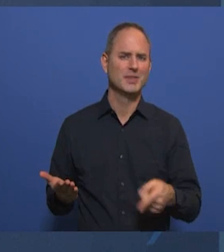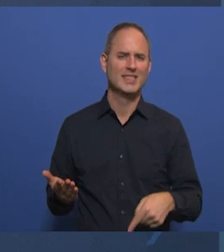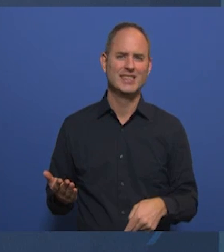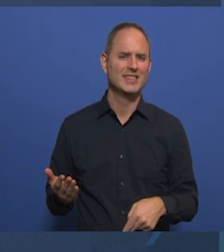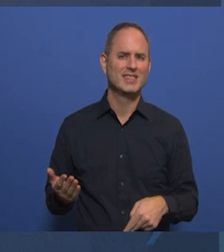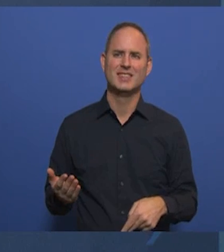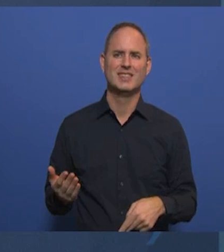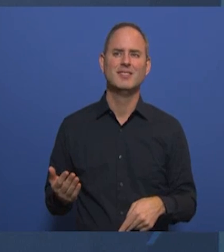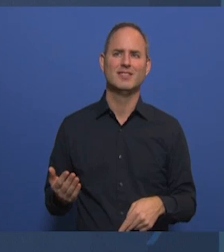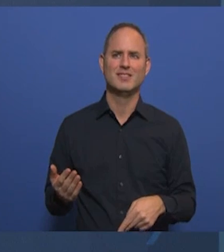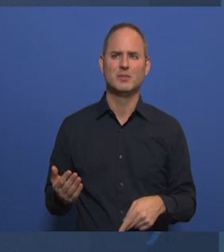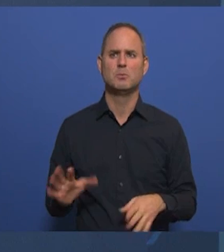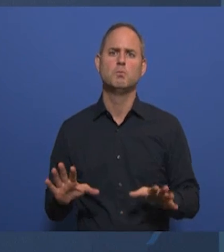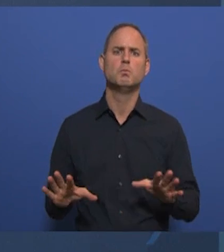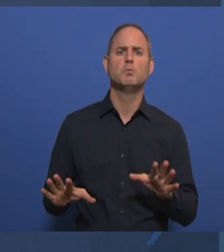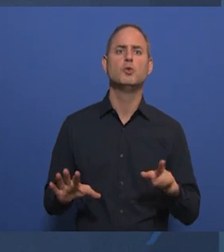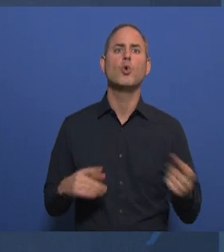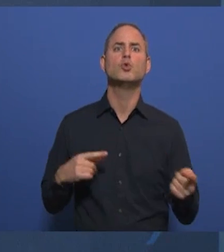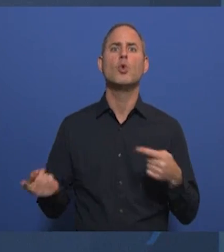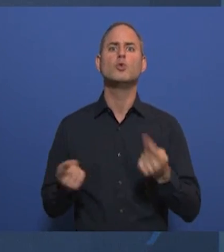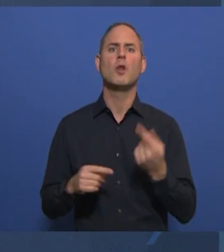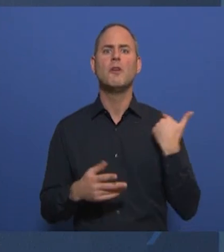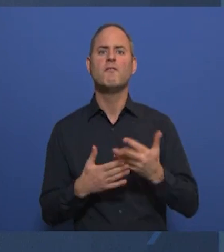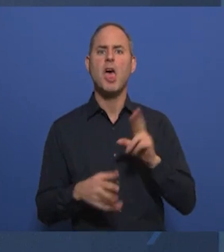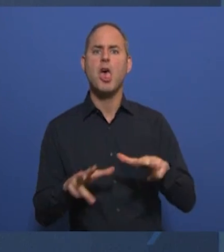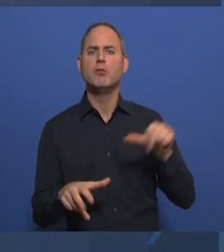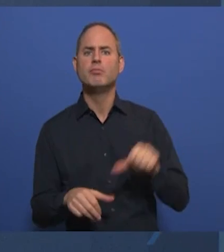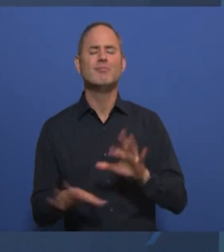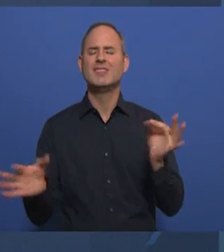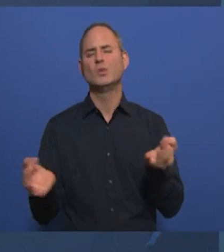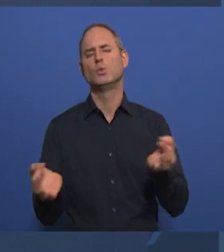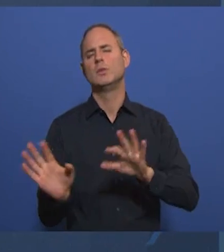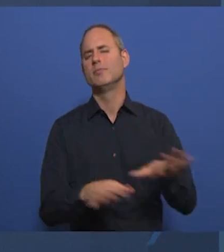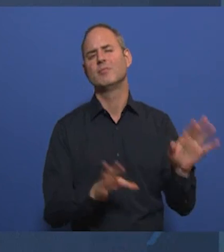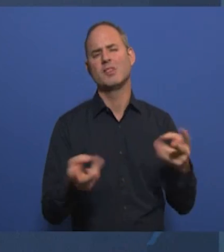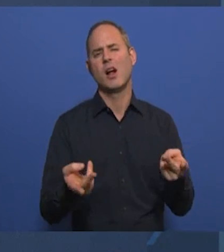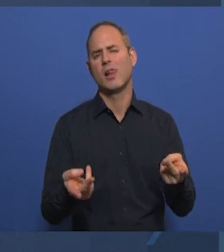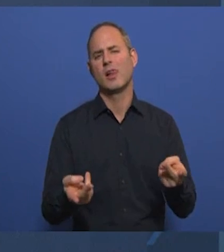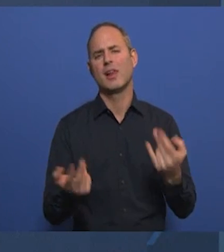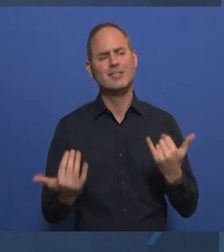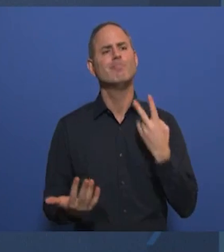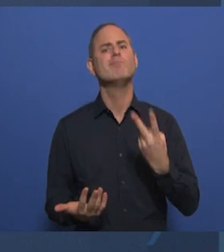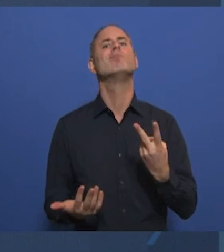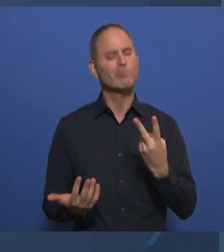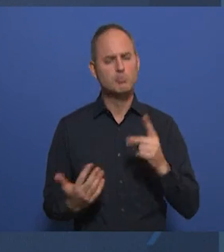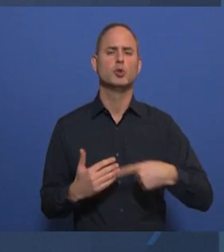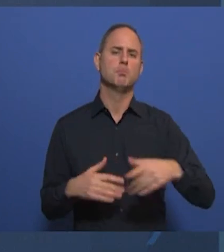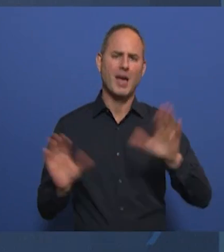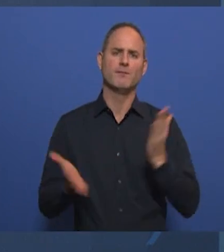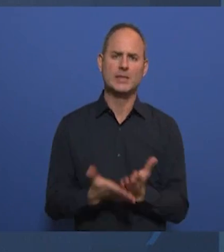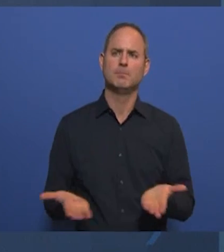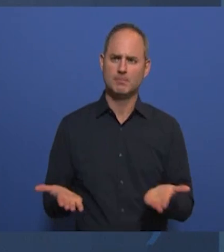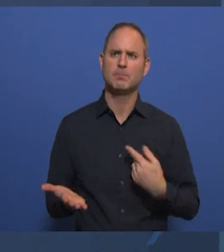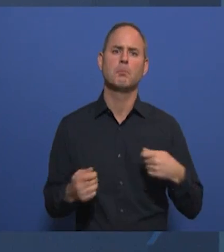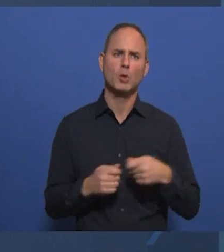Lage arbeiten, dass das besser wird. Und deshalb ist gut, dass der Gesundheitsminister zugesagt hat, auch an der Ausweitung der